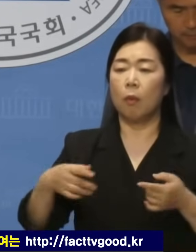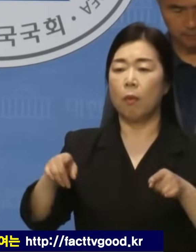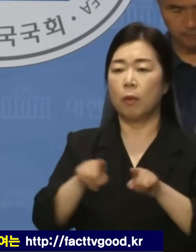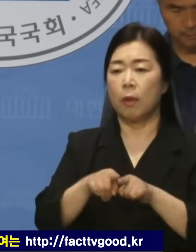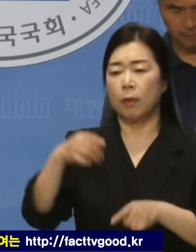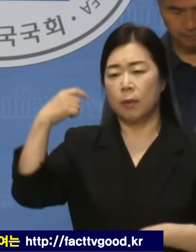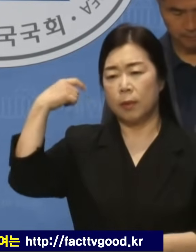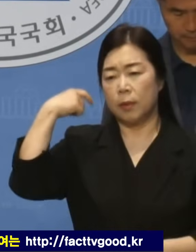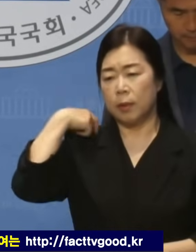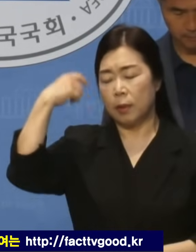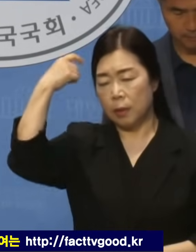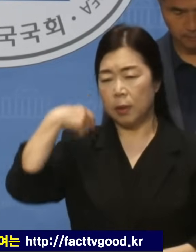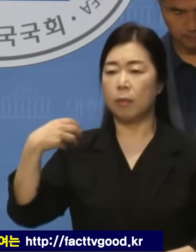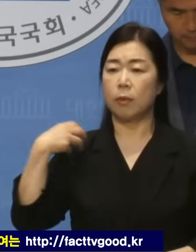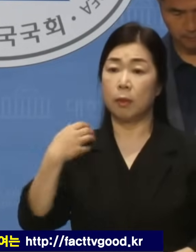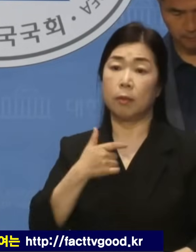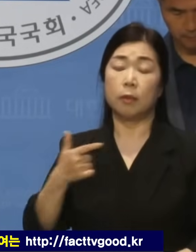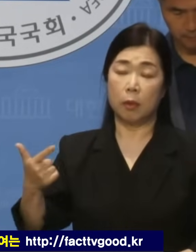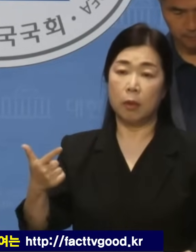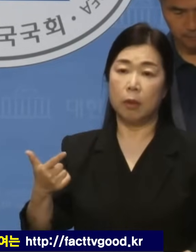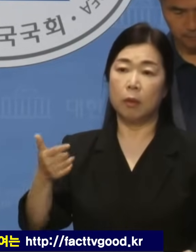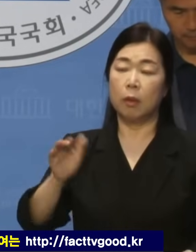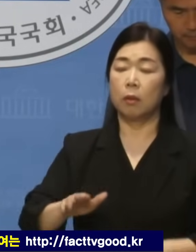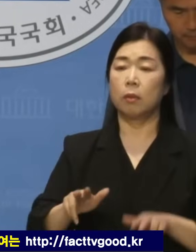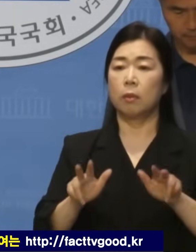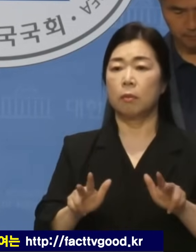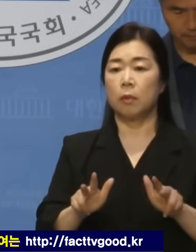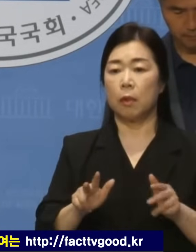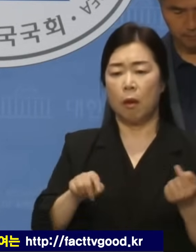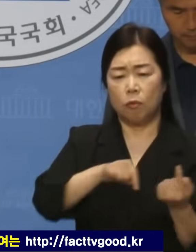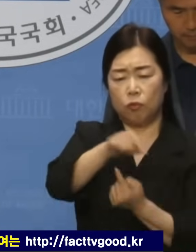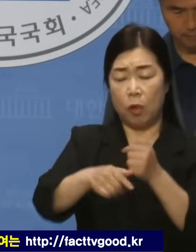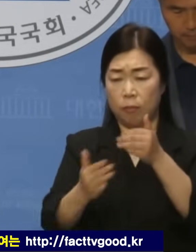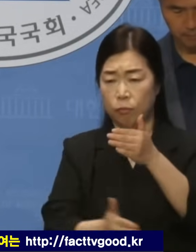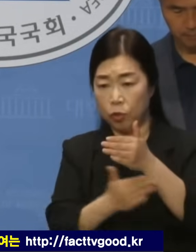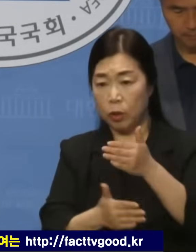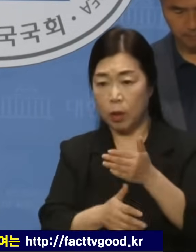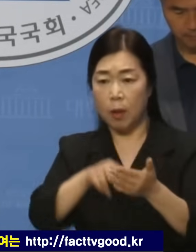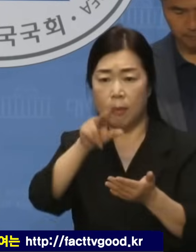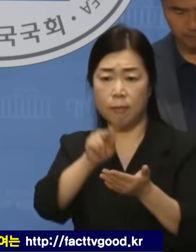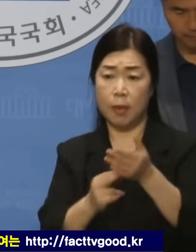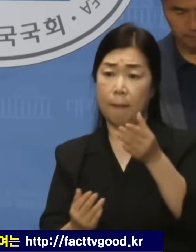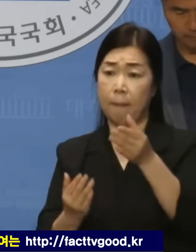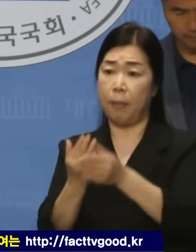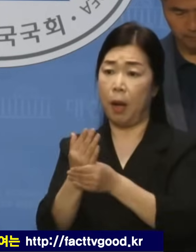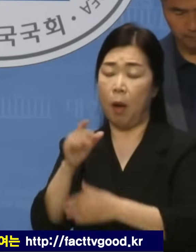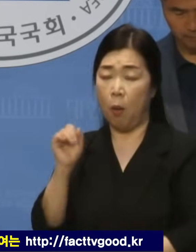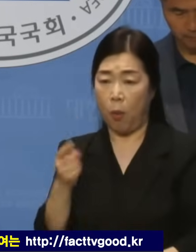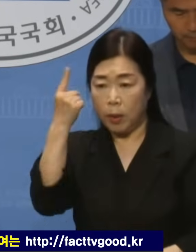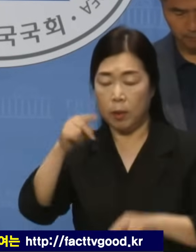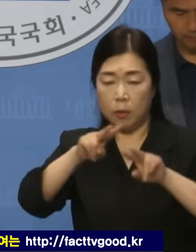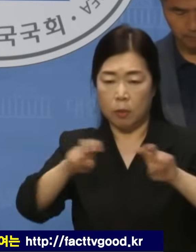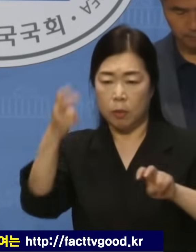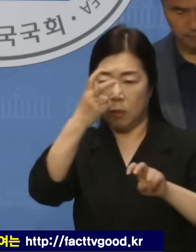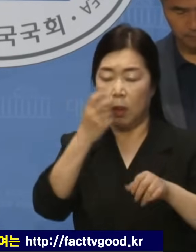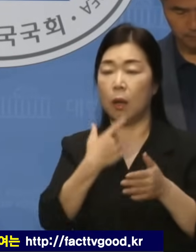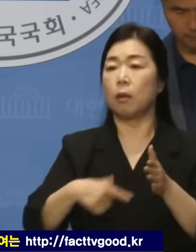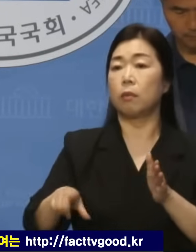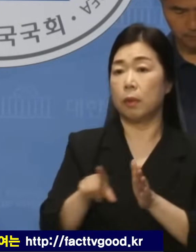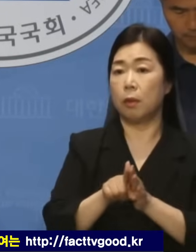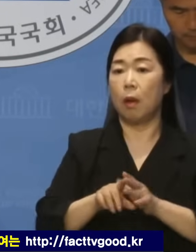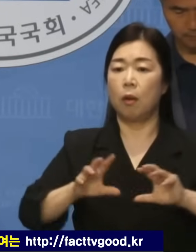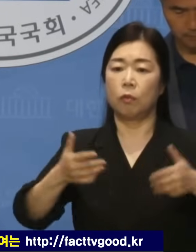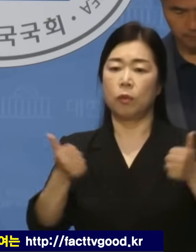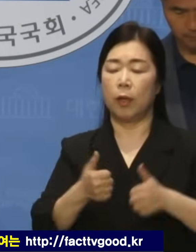책임을 통감하며 이제는 부실 운영과 파행의 원인 규명을 명확하게 하기 위해